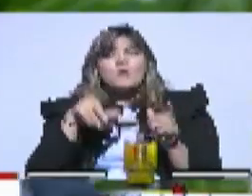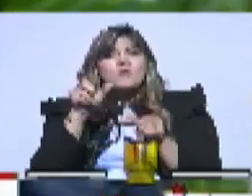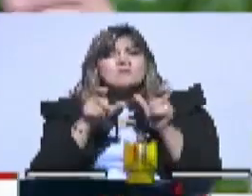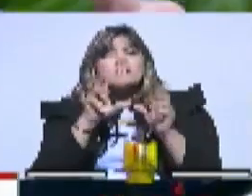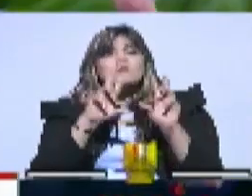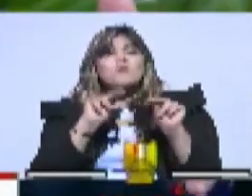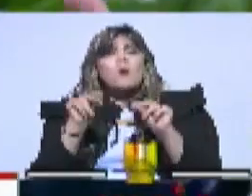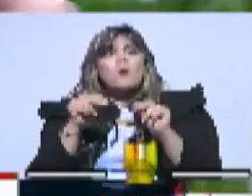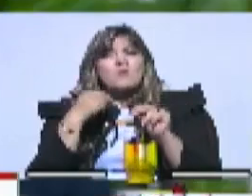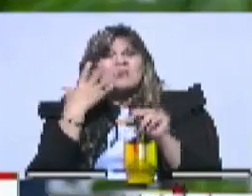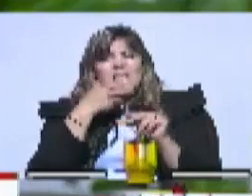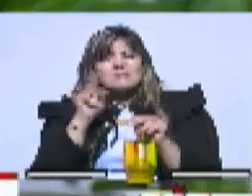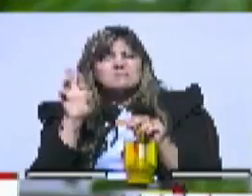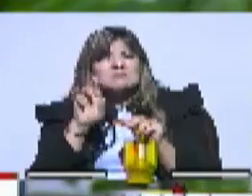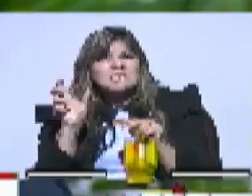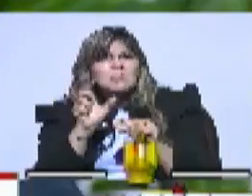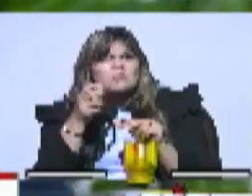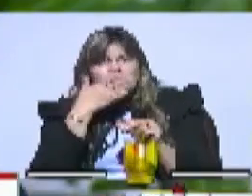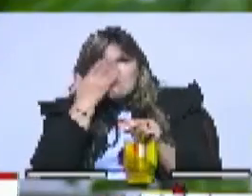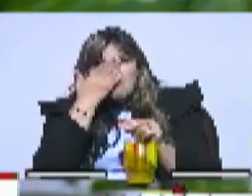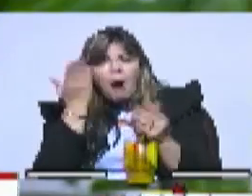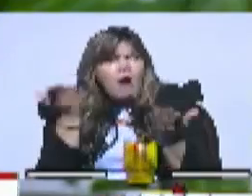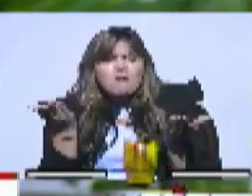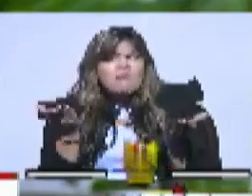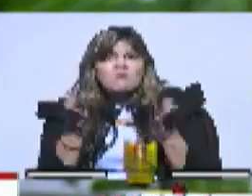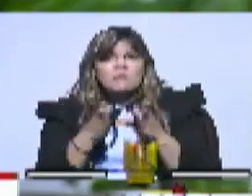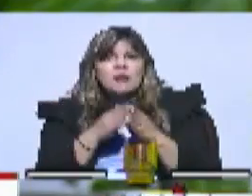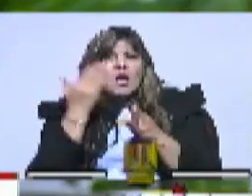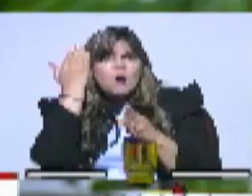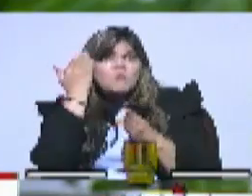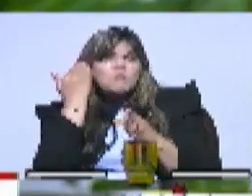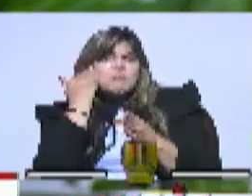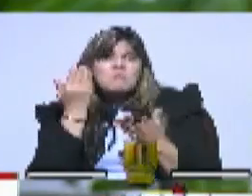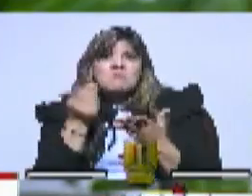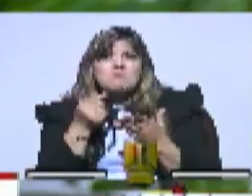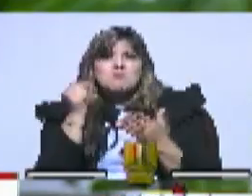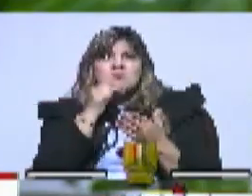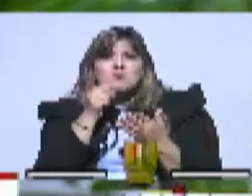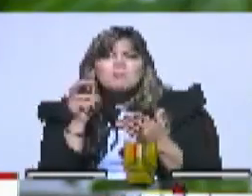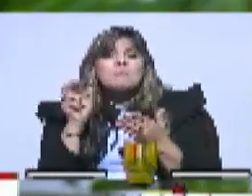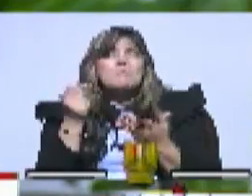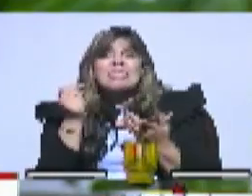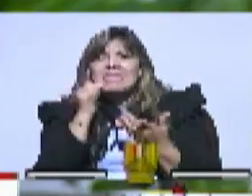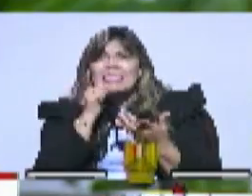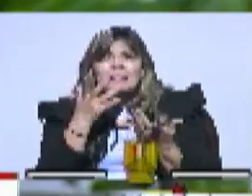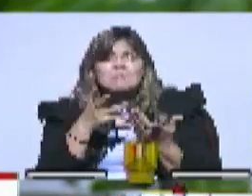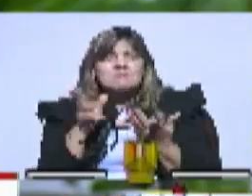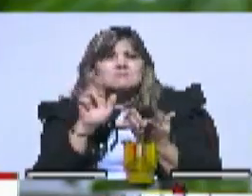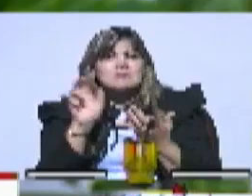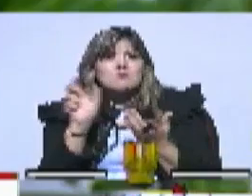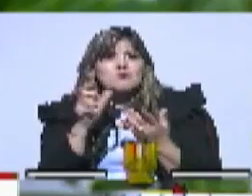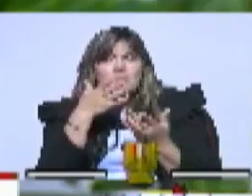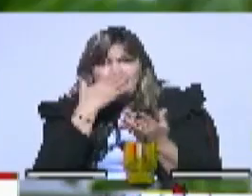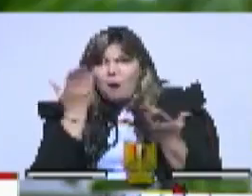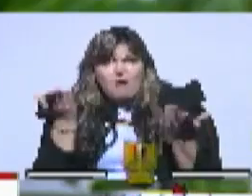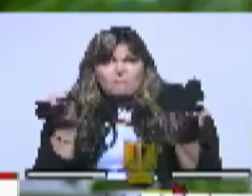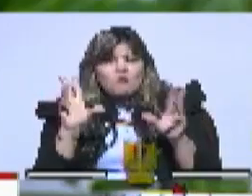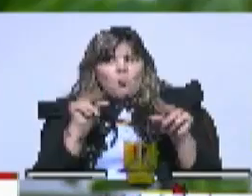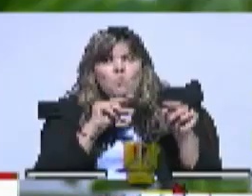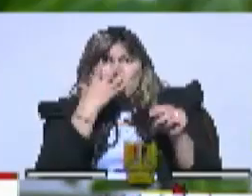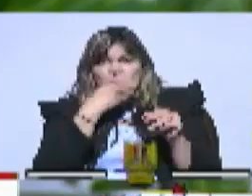في الدنيا انه ده مسلم وده مسيحي او دي مسلمة ودي مسيحية. ثم انه انا